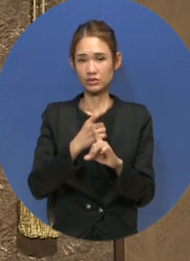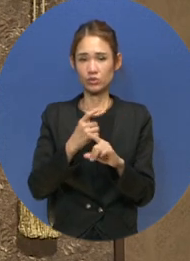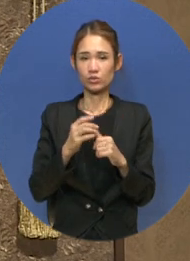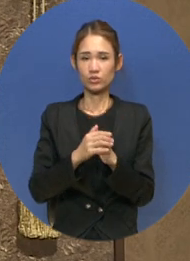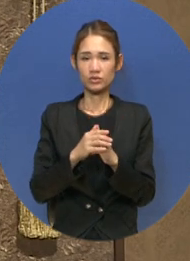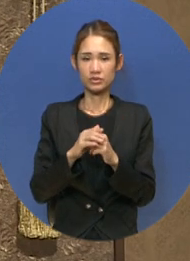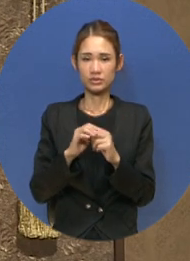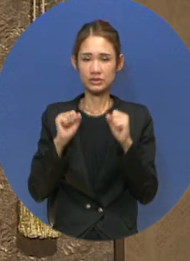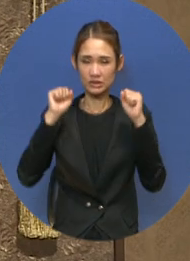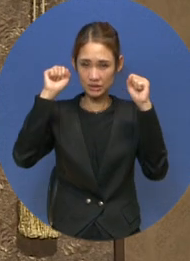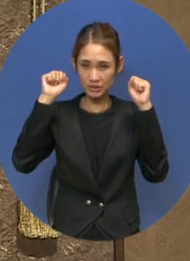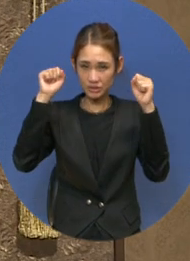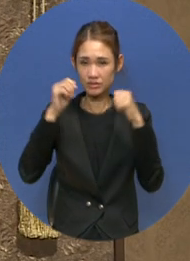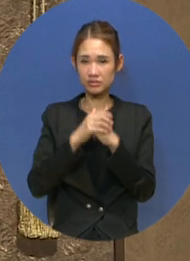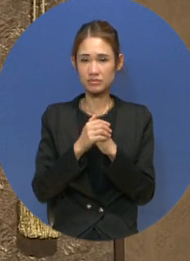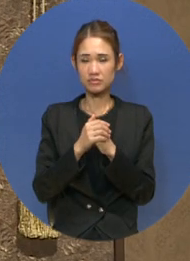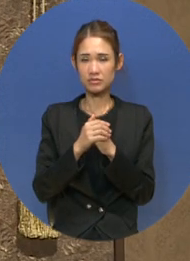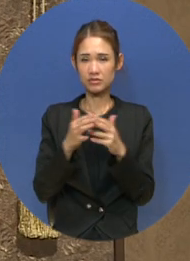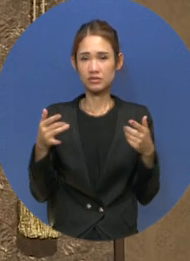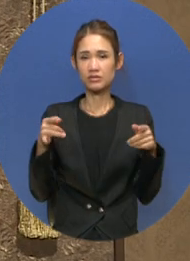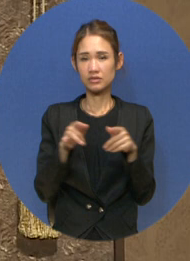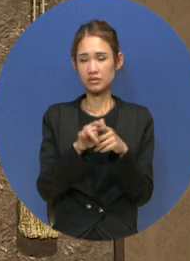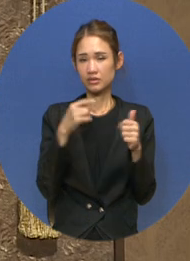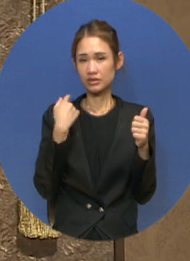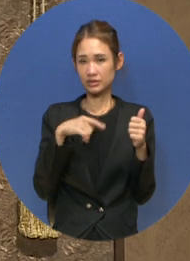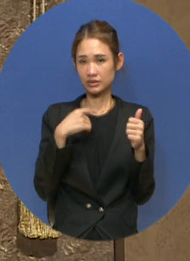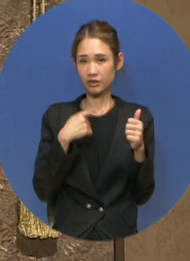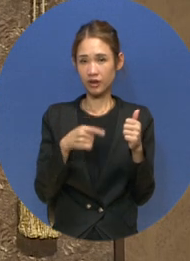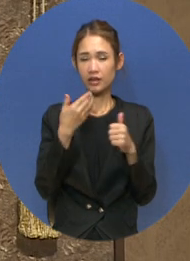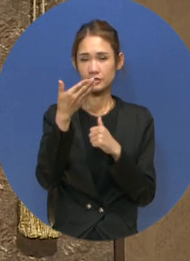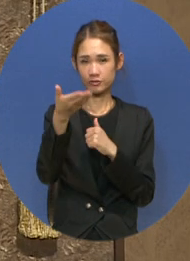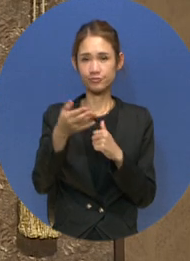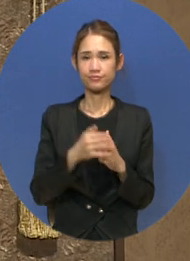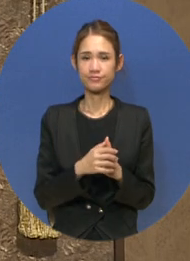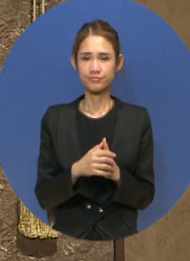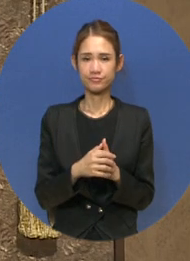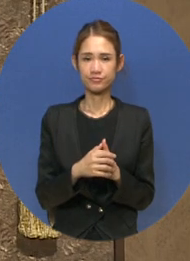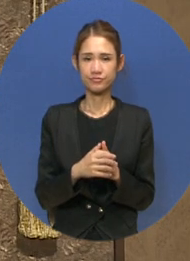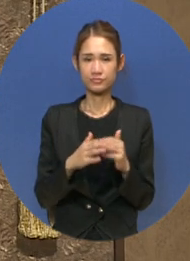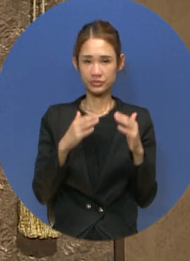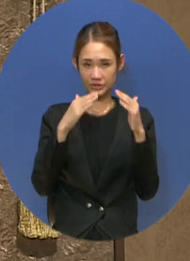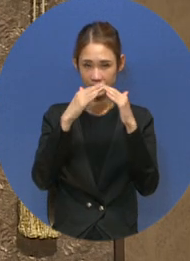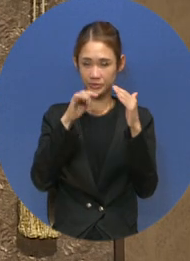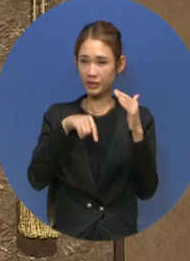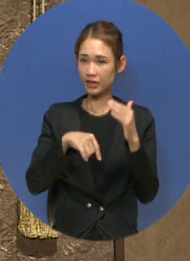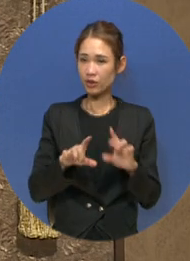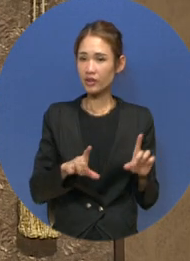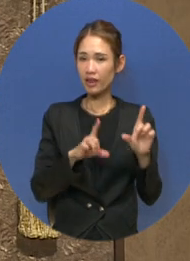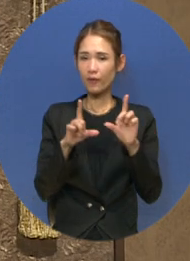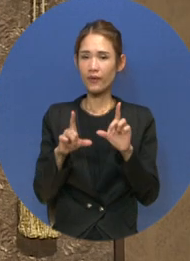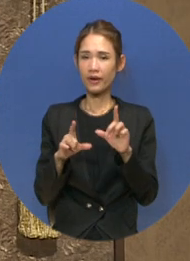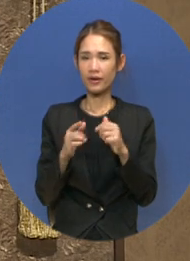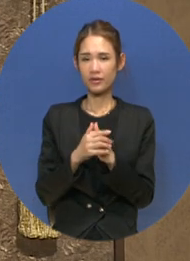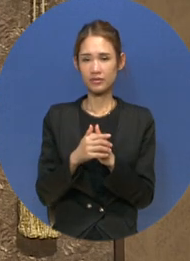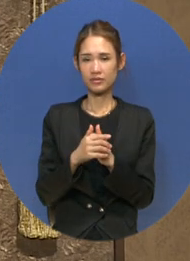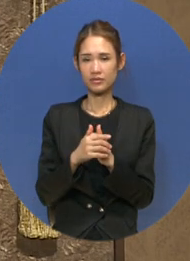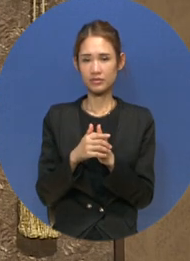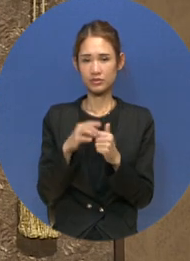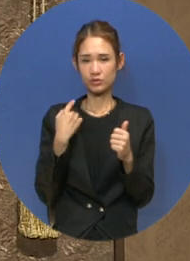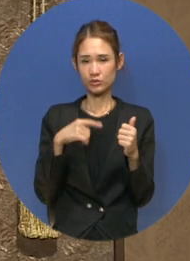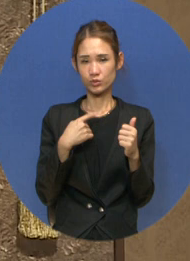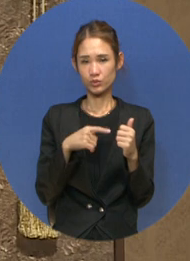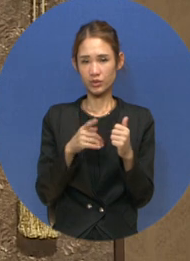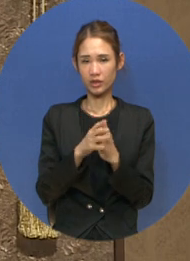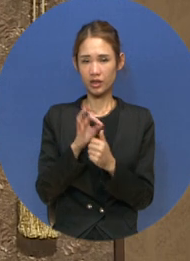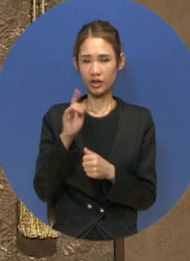아니면 스트레칭이라든가 네. 뭐 이런 부분도 함께 가리키면서 집에서 생활할 수 있도록 하는 그런 부분들을